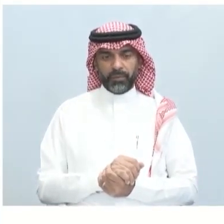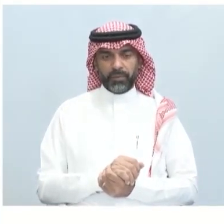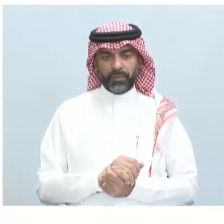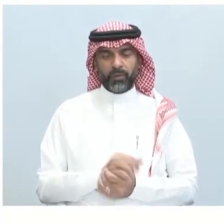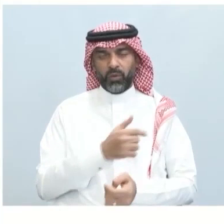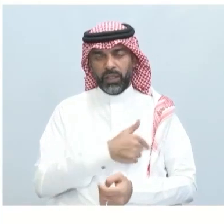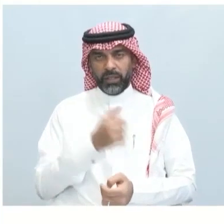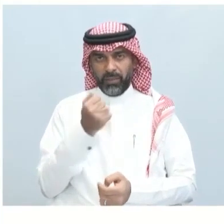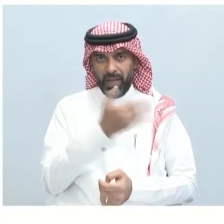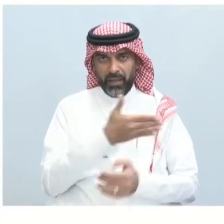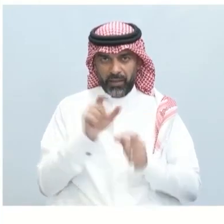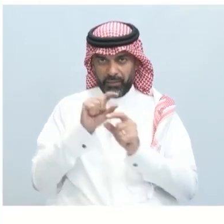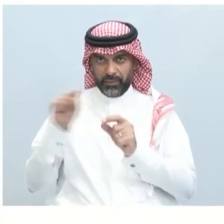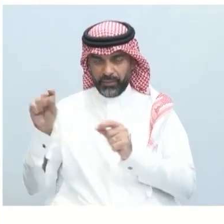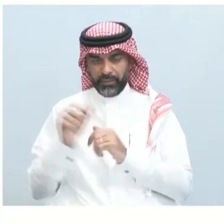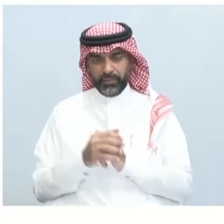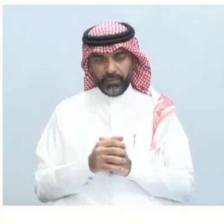والاسم الأخير.